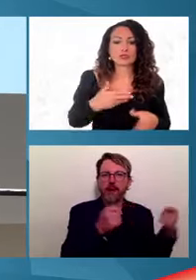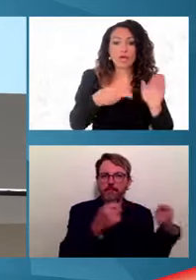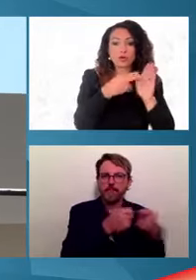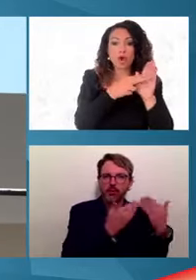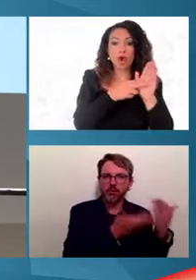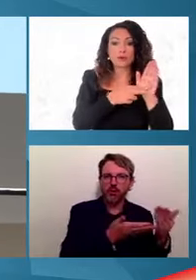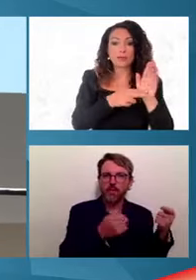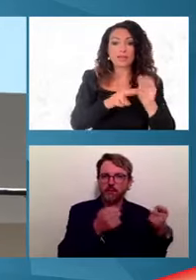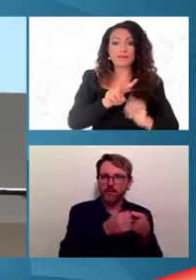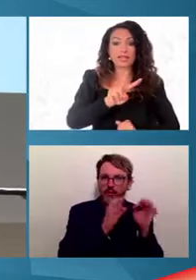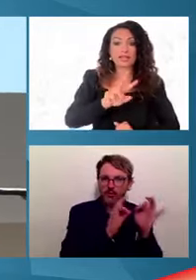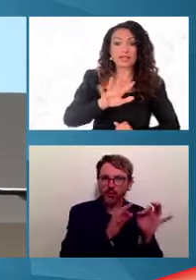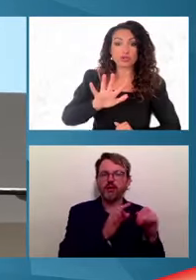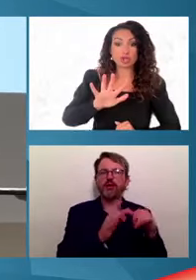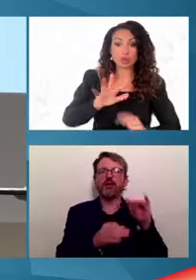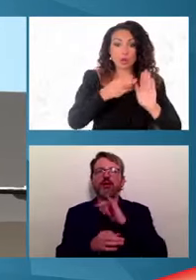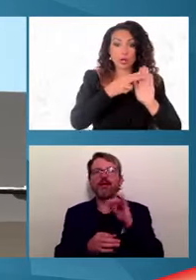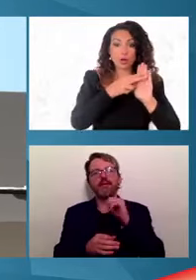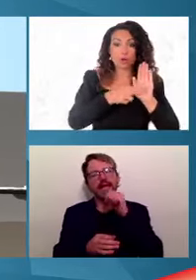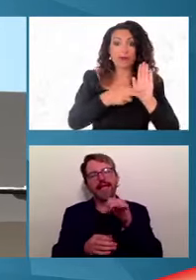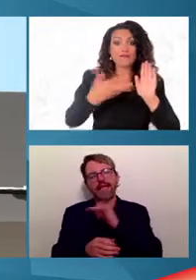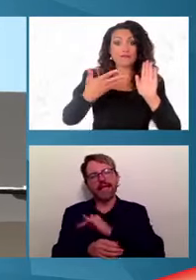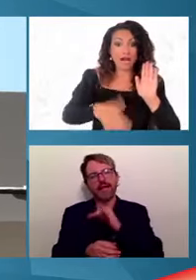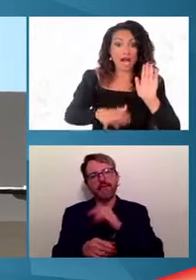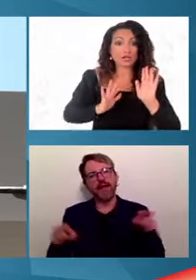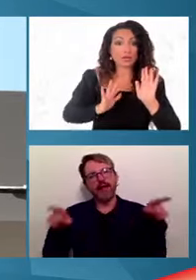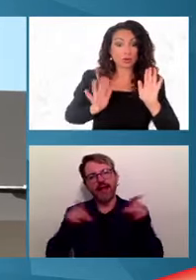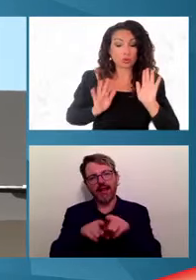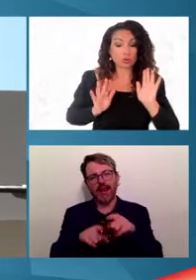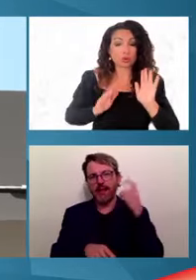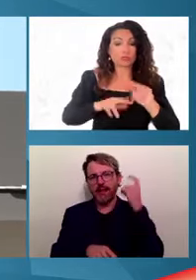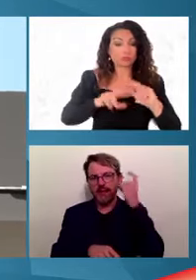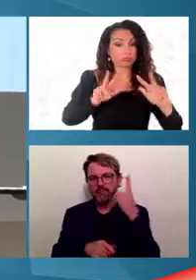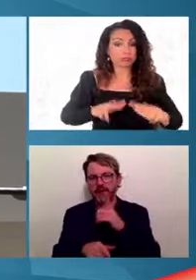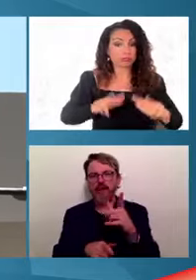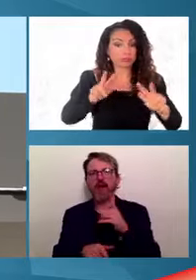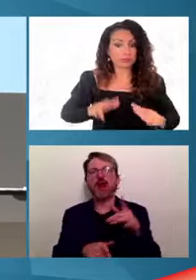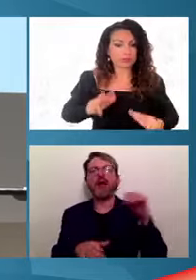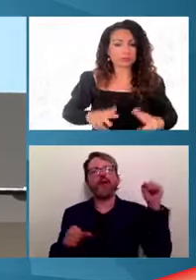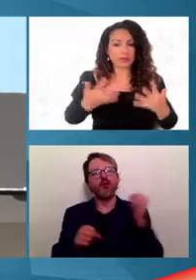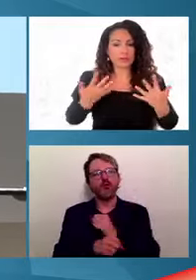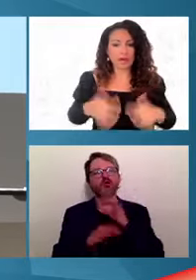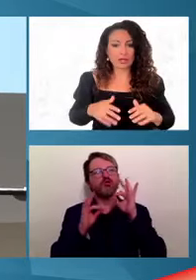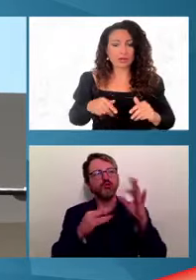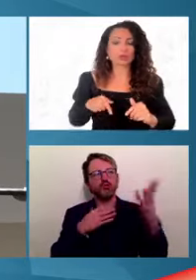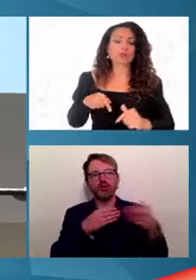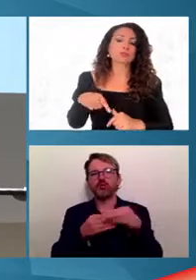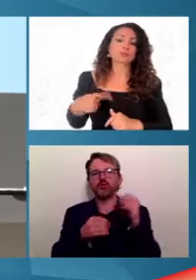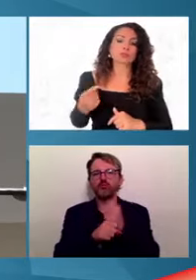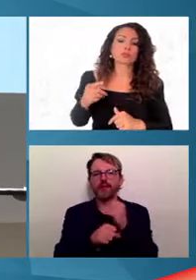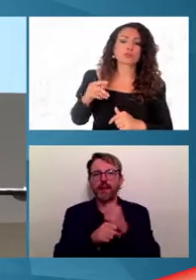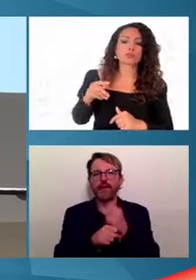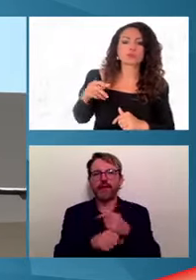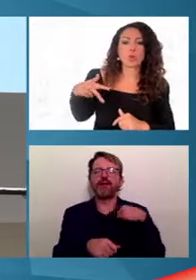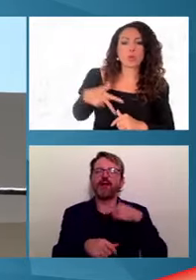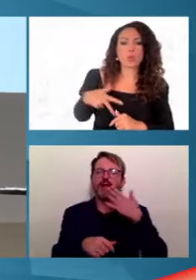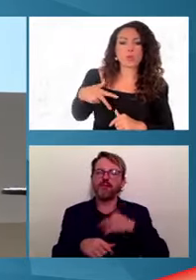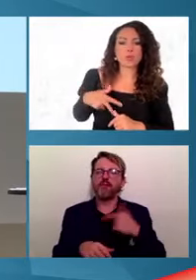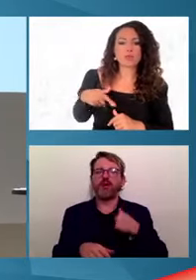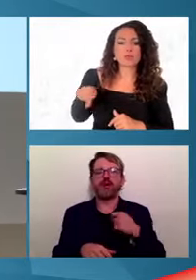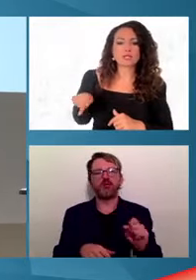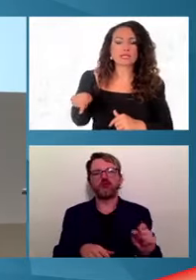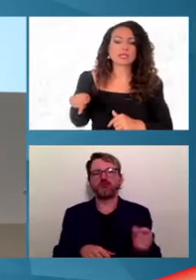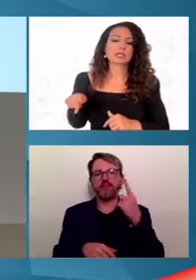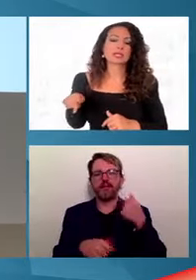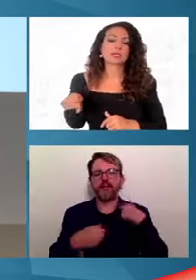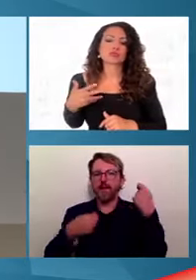so. Nicht immer waren wir einer Linie, aber es war eine gute Zusammenarbeit und dafür möchte ich mich ganz speziell beim Präsidenten